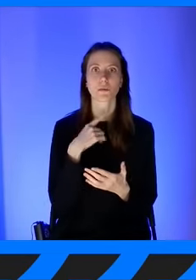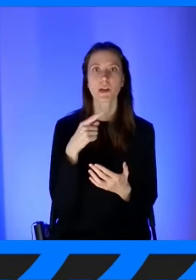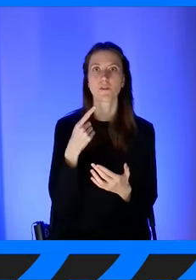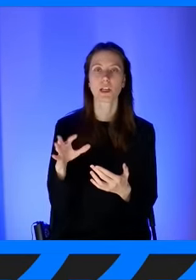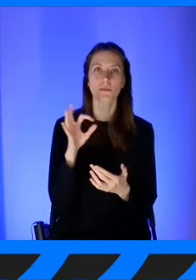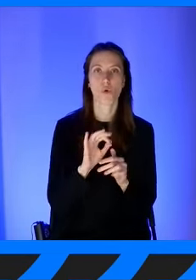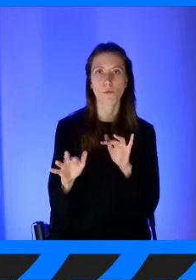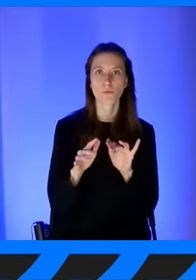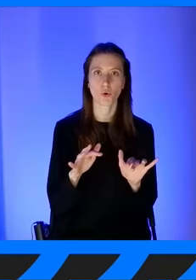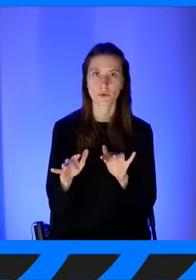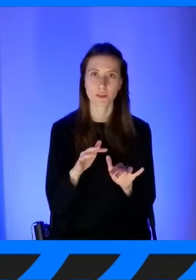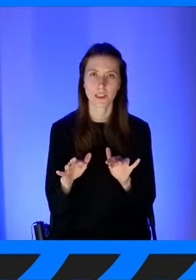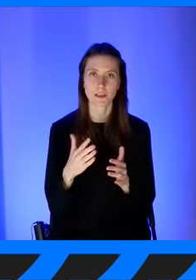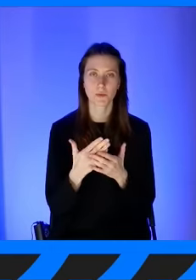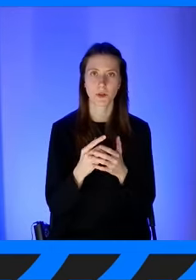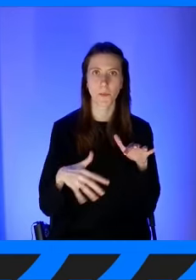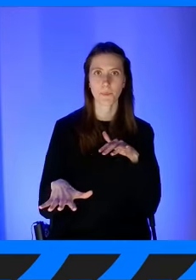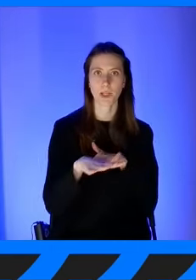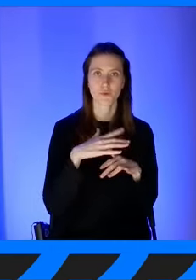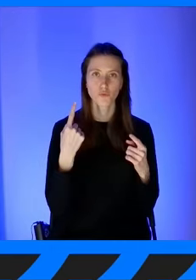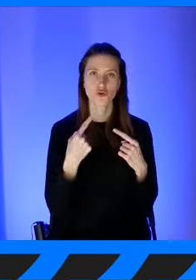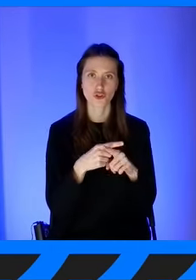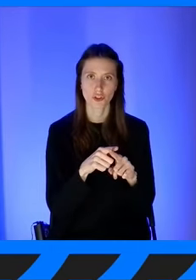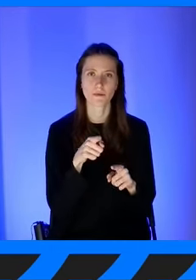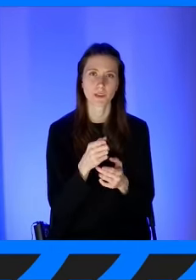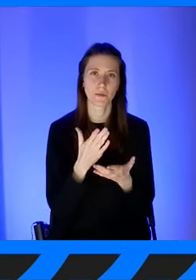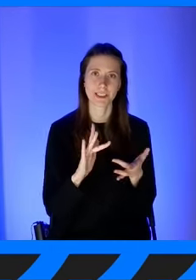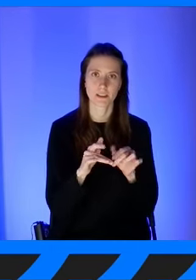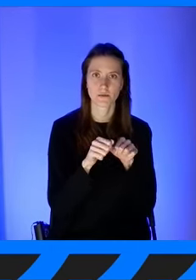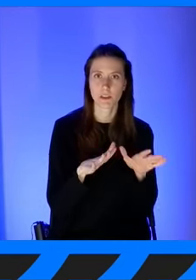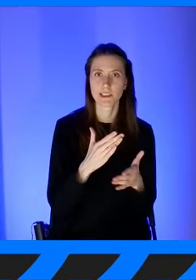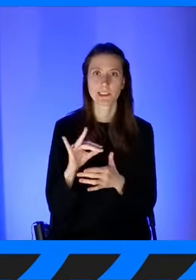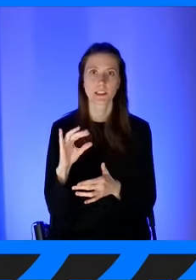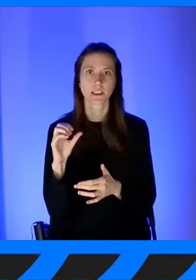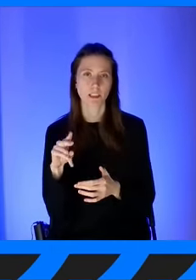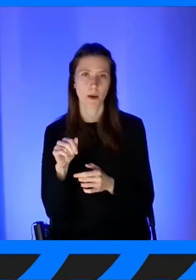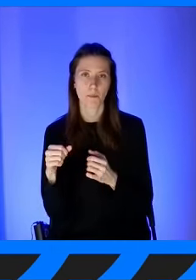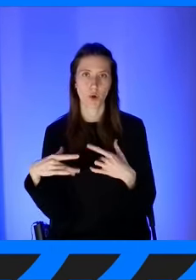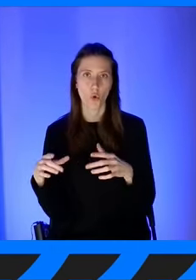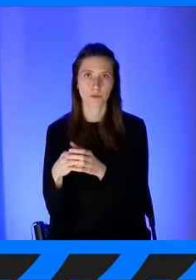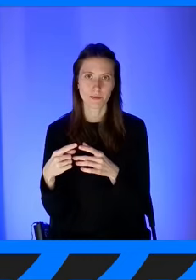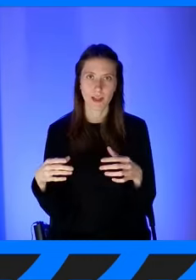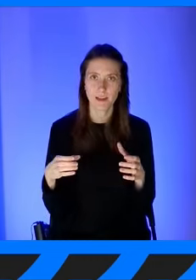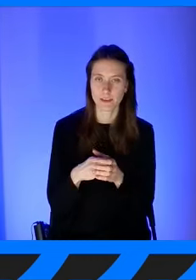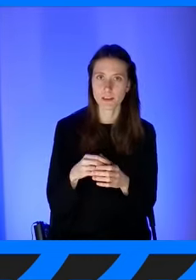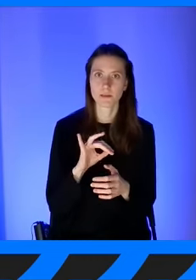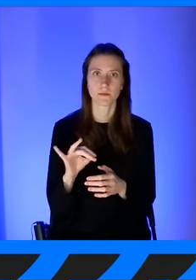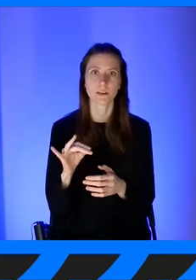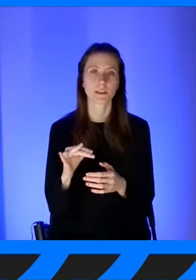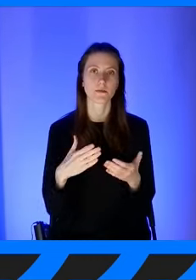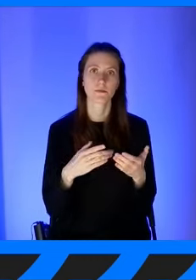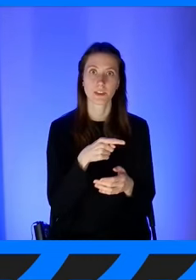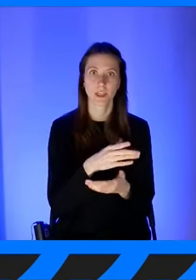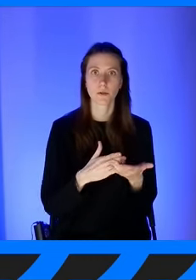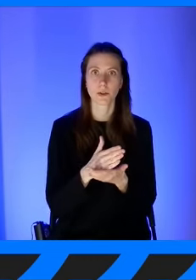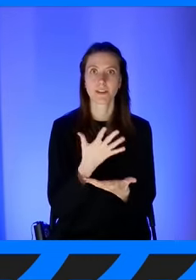про процесс платформы инжинеринг у нас же там как я говорил там и сети и всё там запуск контейнеров да А в тех частях где там